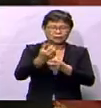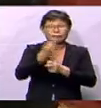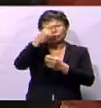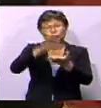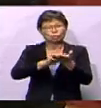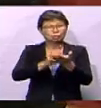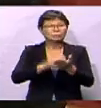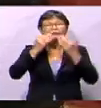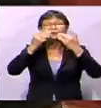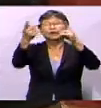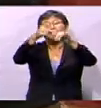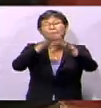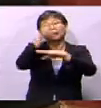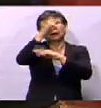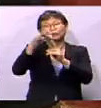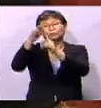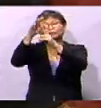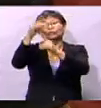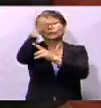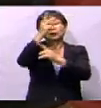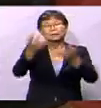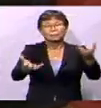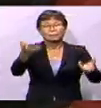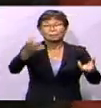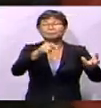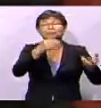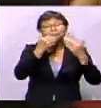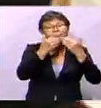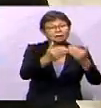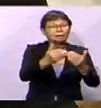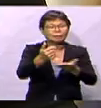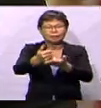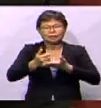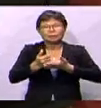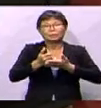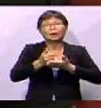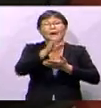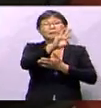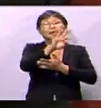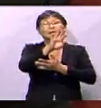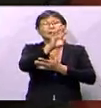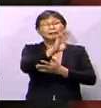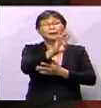kasih kepada kerajaan, khususnya Kerajaan Berdasarkan Nasional dalam bantuan rakyat satu Malaysia